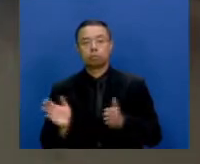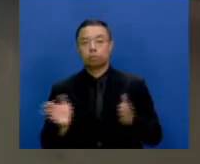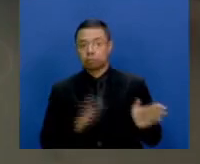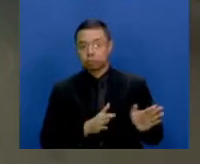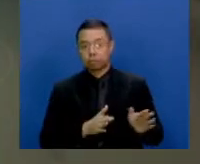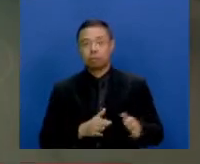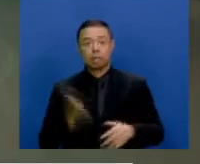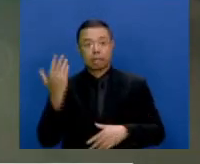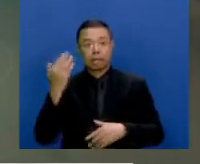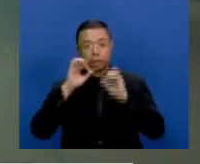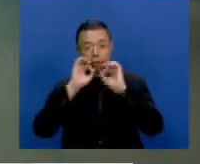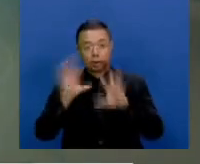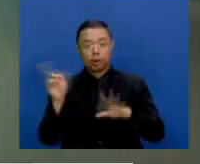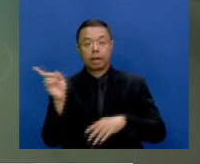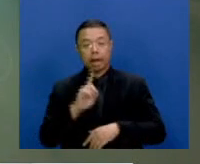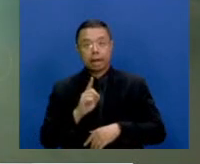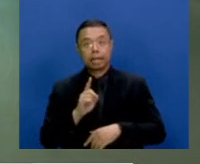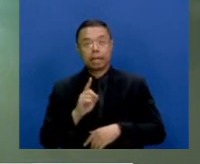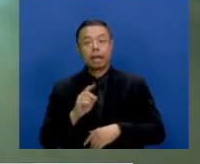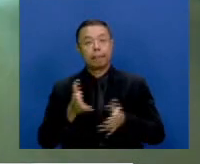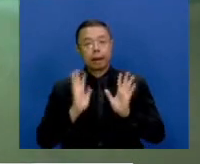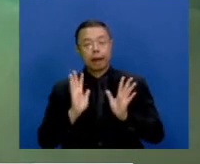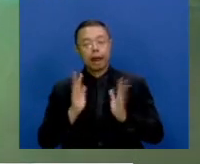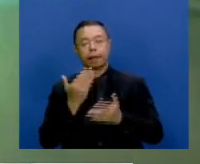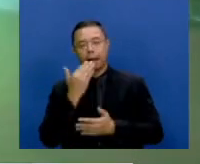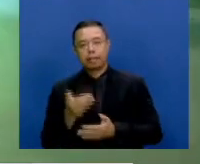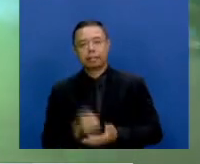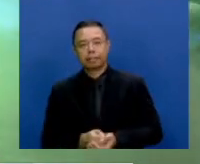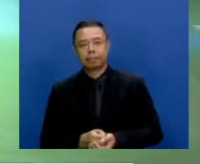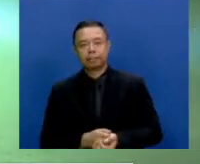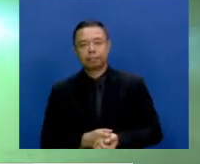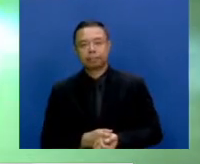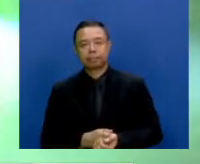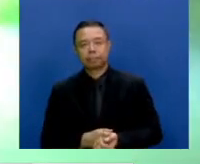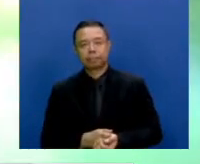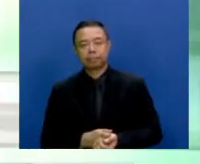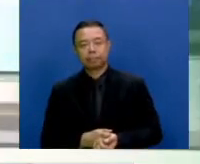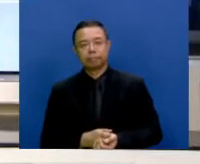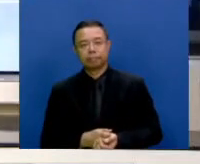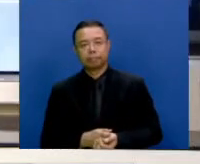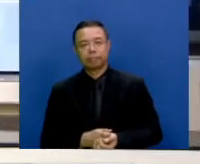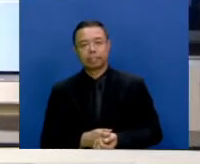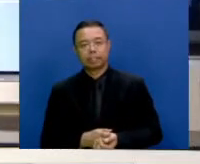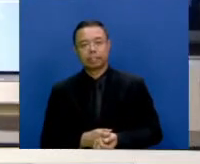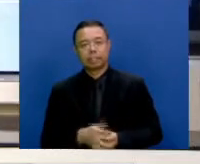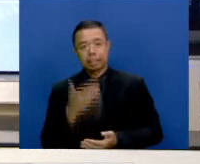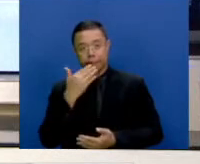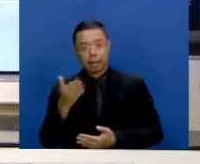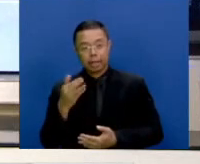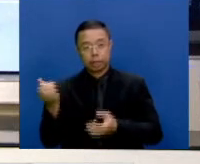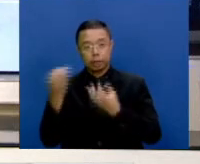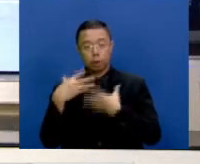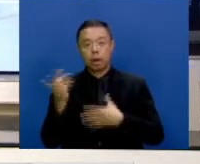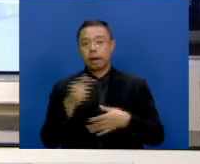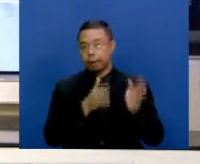Demikian Andi, kabar pilihan dari Medan. Selanjutnya saya kembalikan ke Anda di Jakarta. Terima kasih Wana Sari